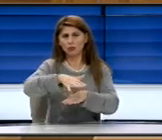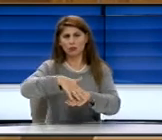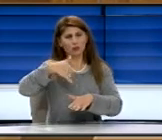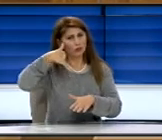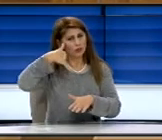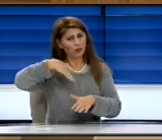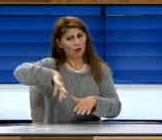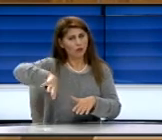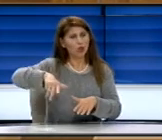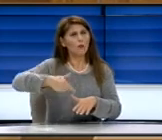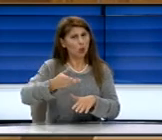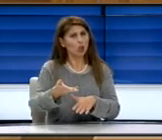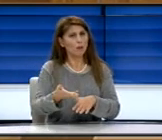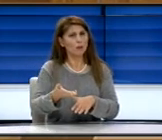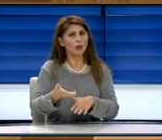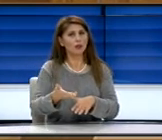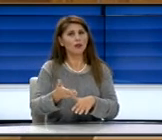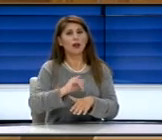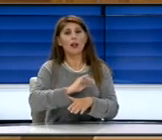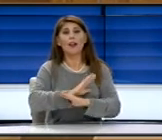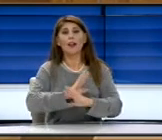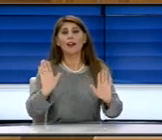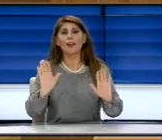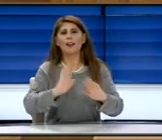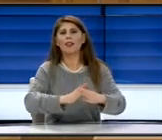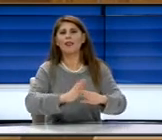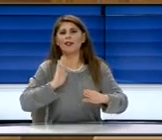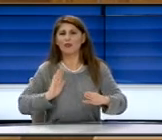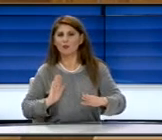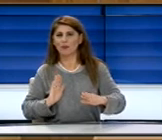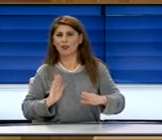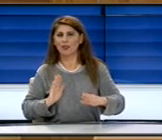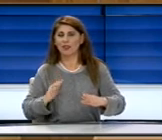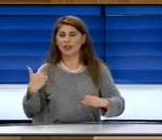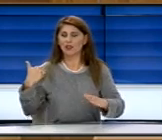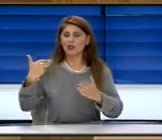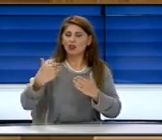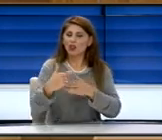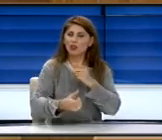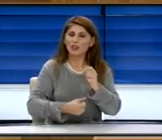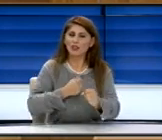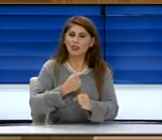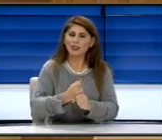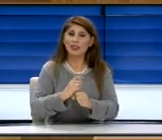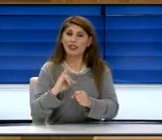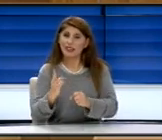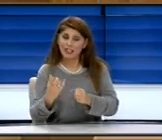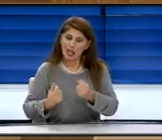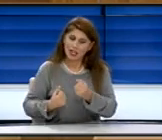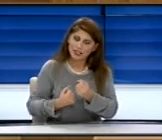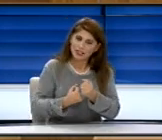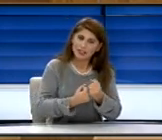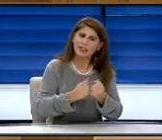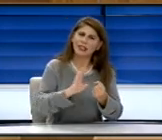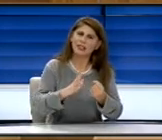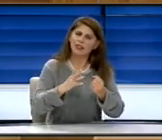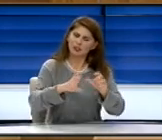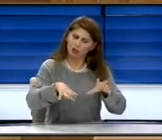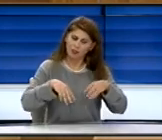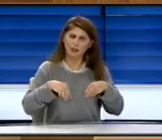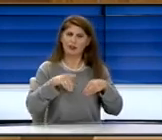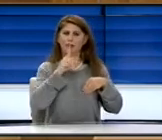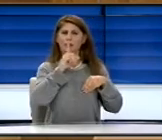και των παρακολουθήσεων, δεν το έχει ακουμπήσει κανείς σας. Γιατί όλοι σας τόσα χρόνια είτε το ενισχύσατε είτε το